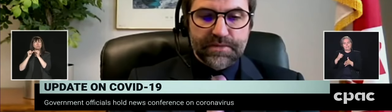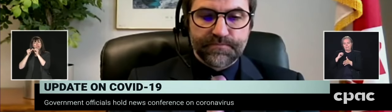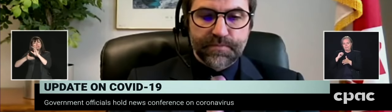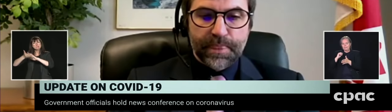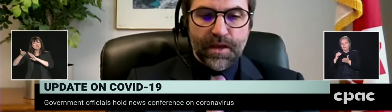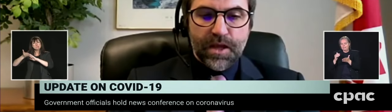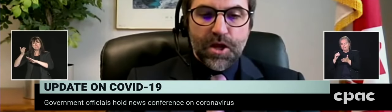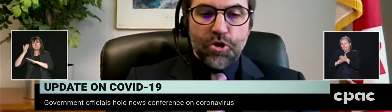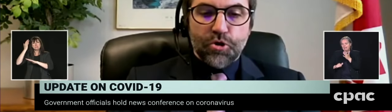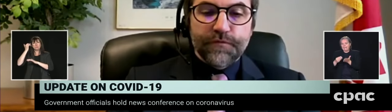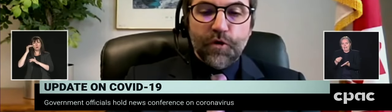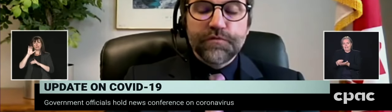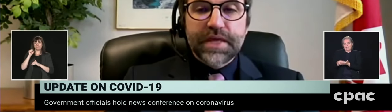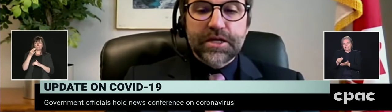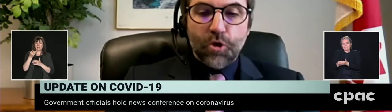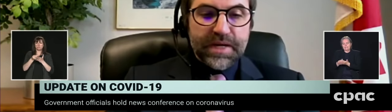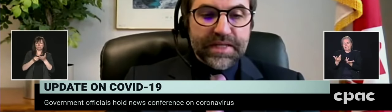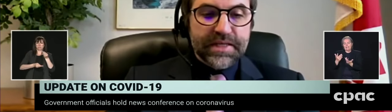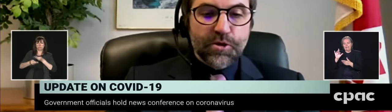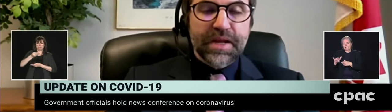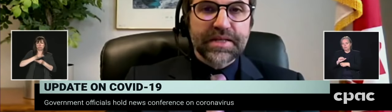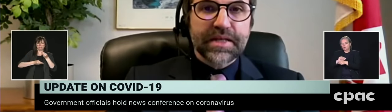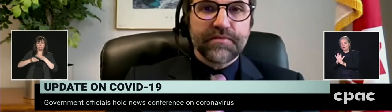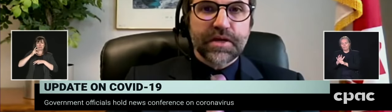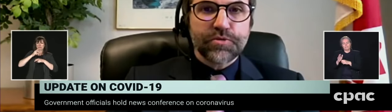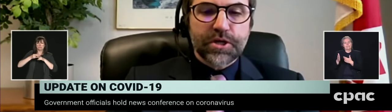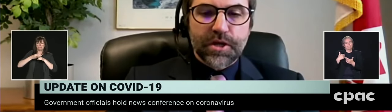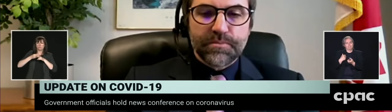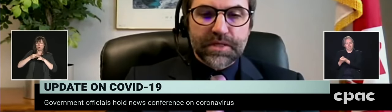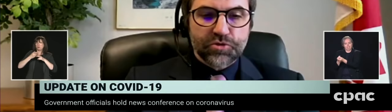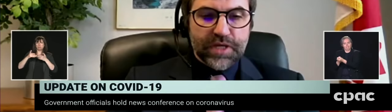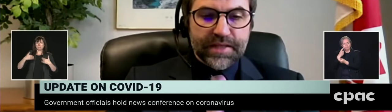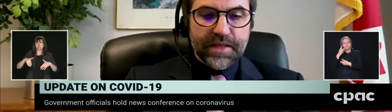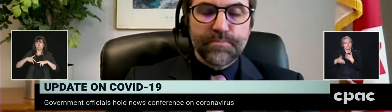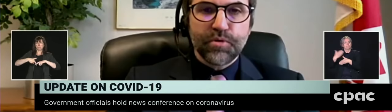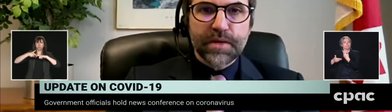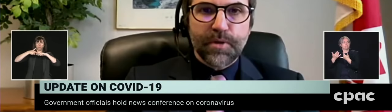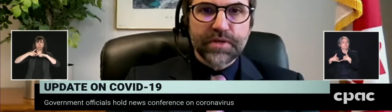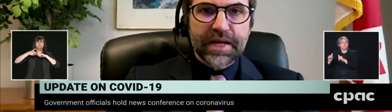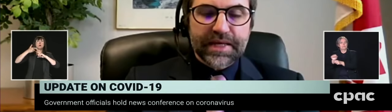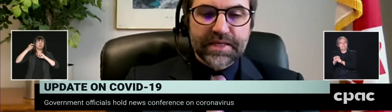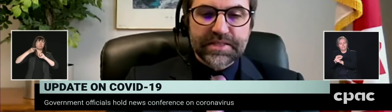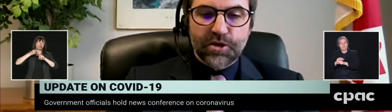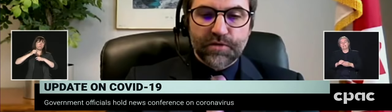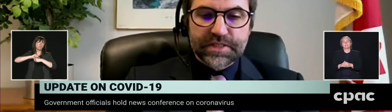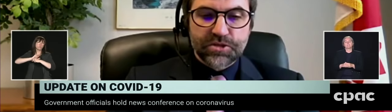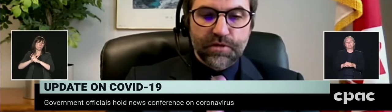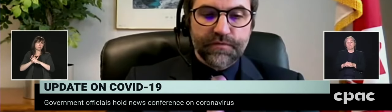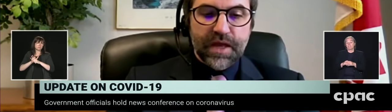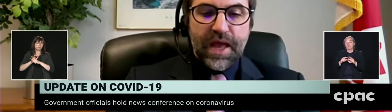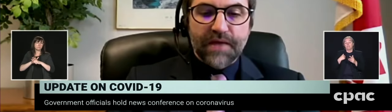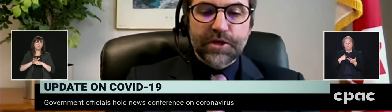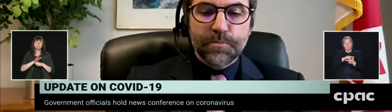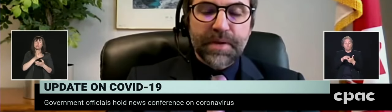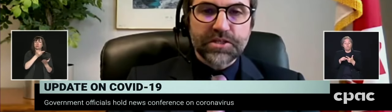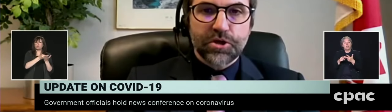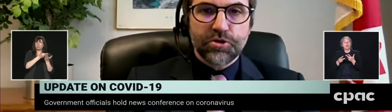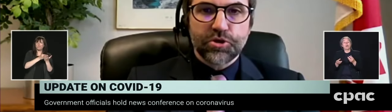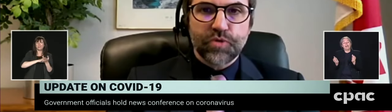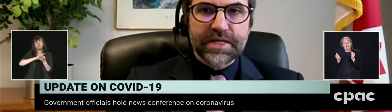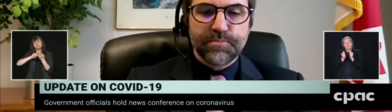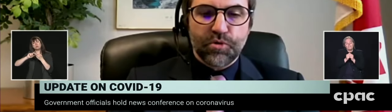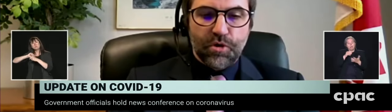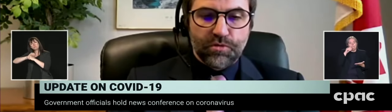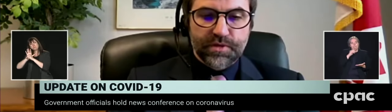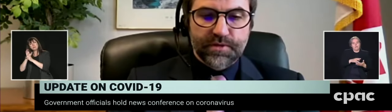pandémie. Le fonds vient compléter le plan d'intervention économique du Canada pour répondre à la crise de la COVID-19 afin que personne